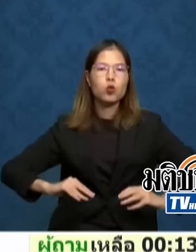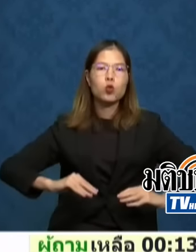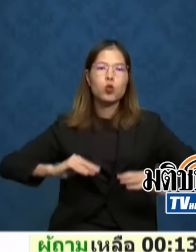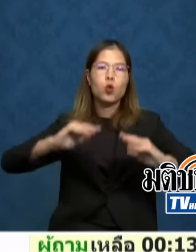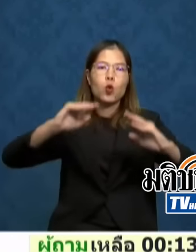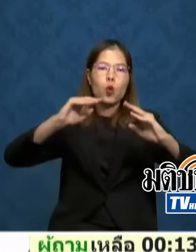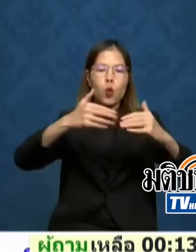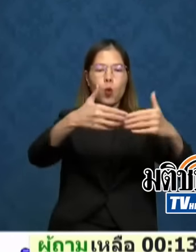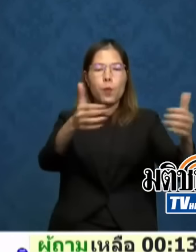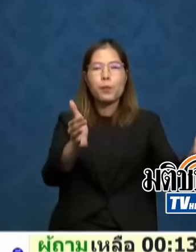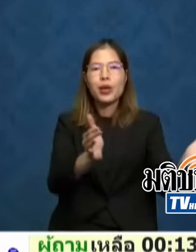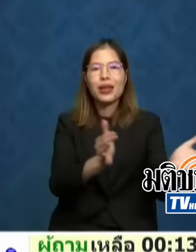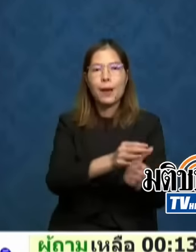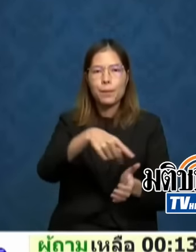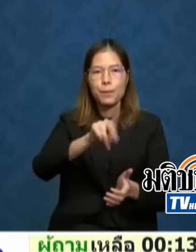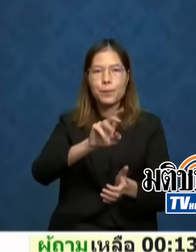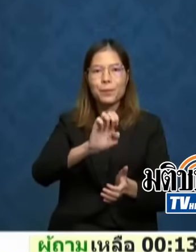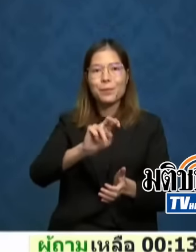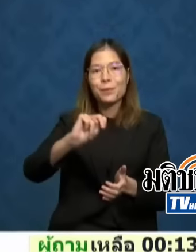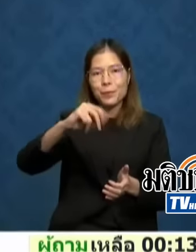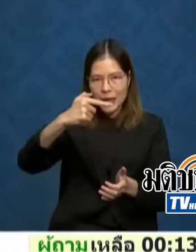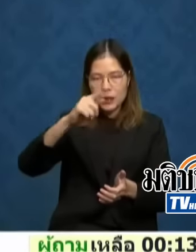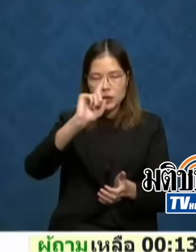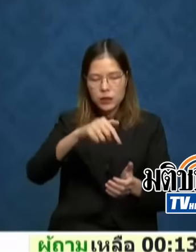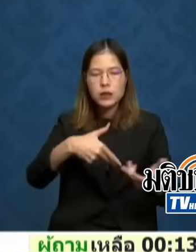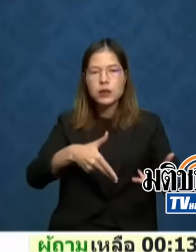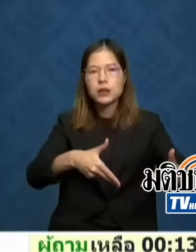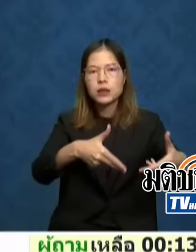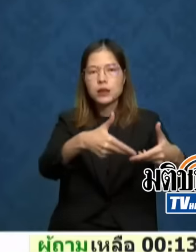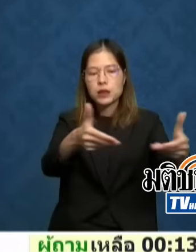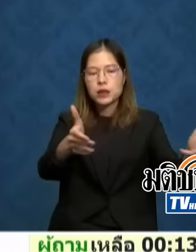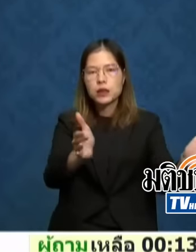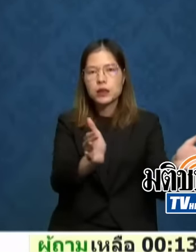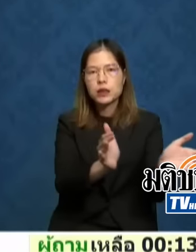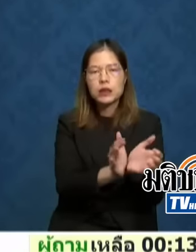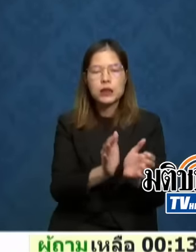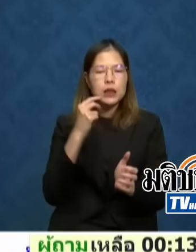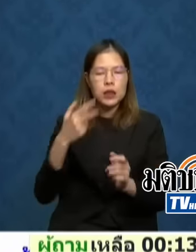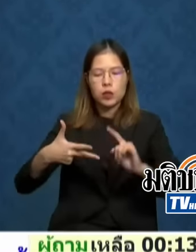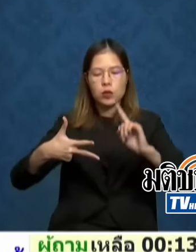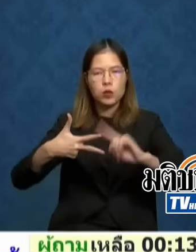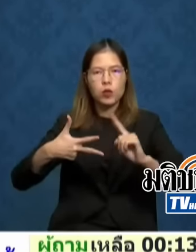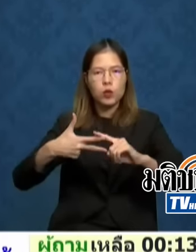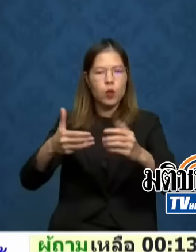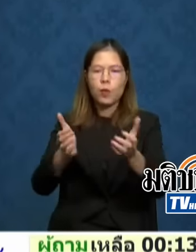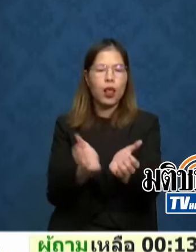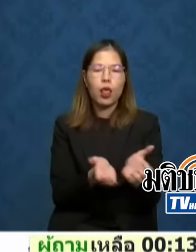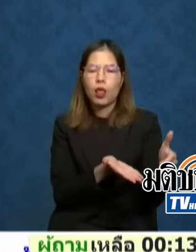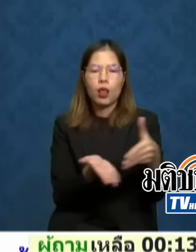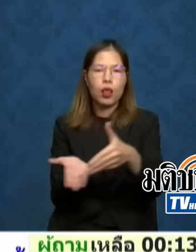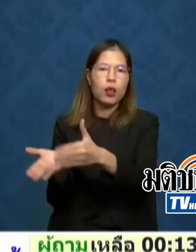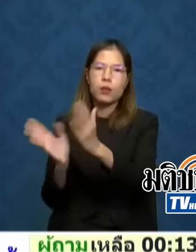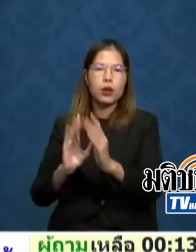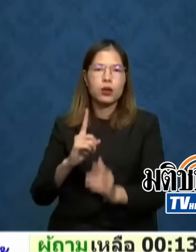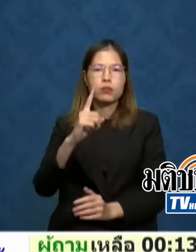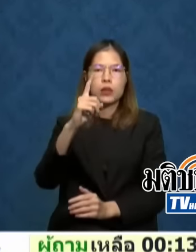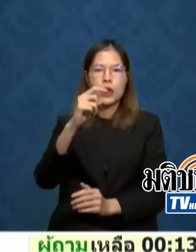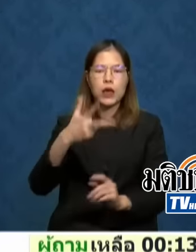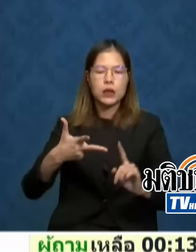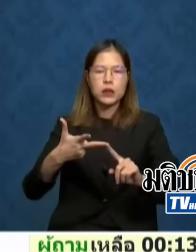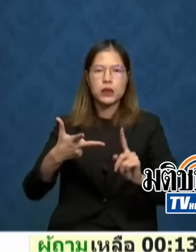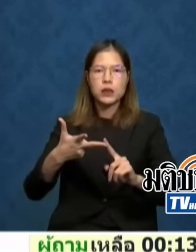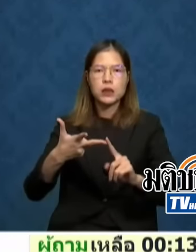อ่อล้นของแม่น้ำปิงและก็แม่น้ำกวงสาเหตุที่2ครับก็คือน้ำที่มันขังมันท่วมขังแล้วมันระบายออกไม่ได้สาเหตุที่3